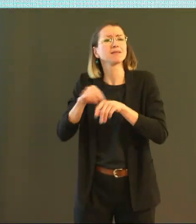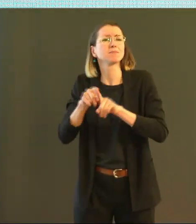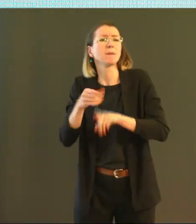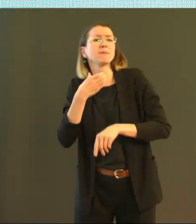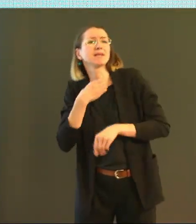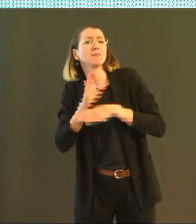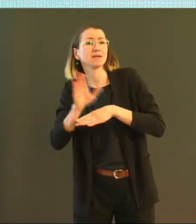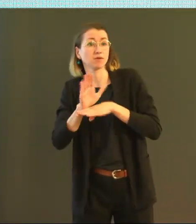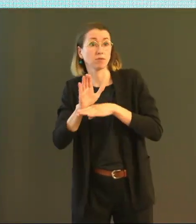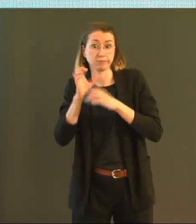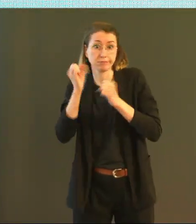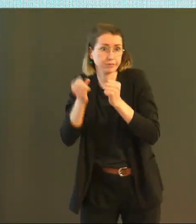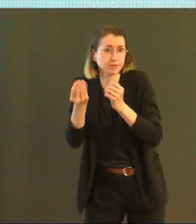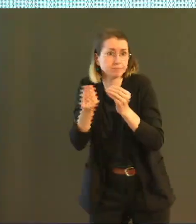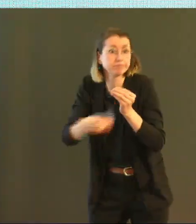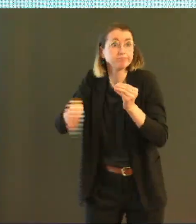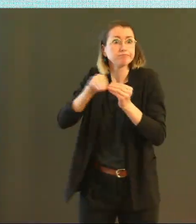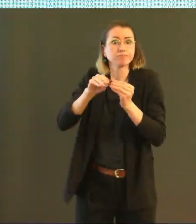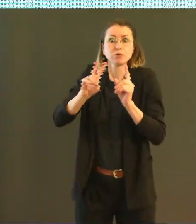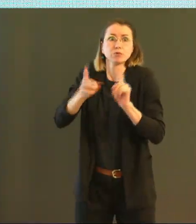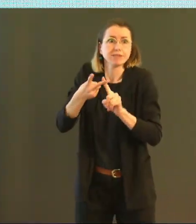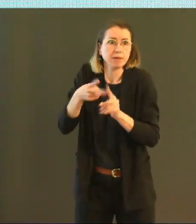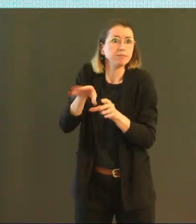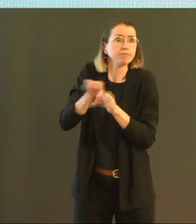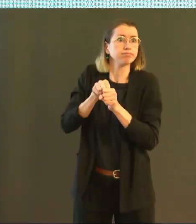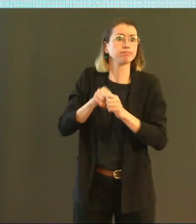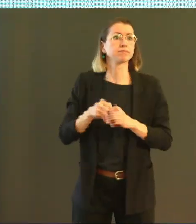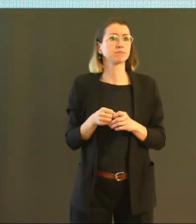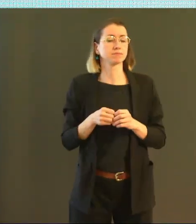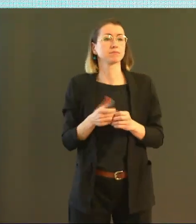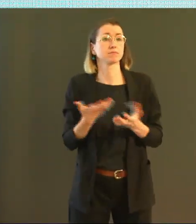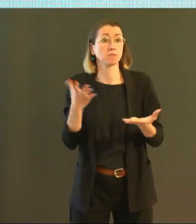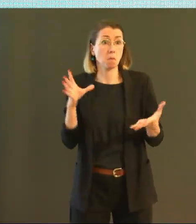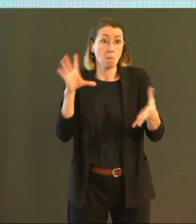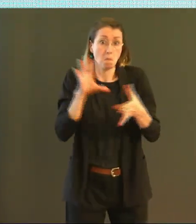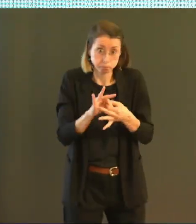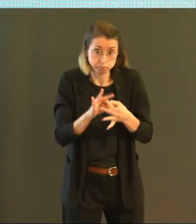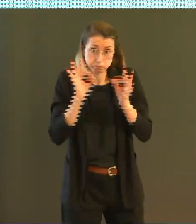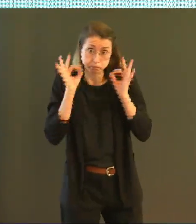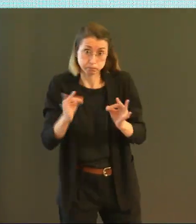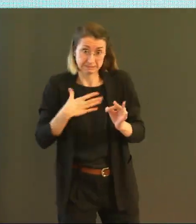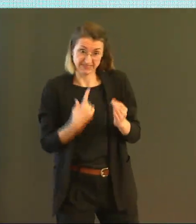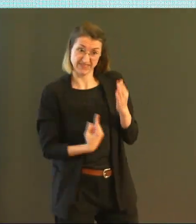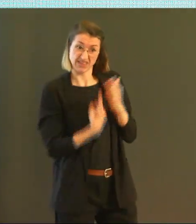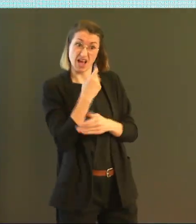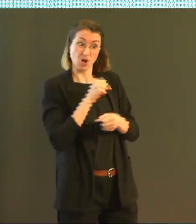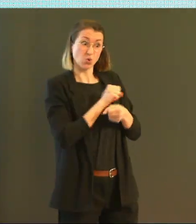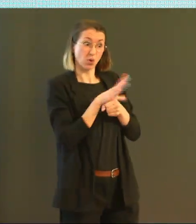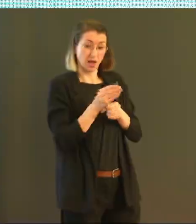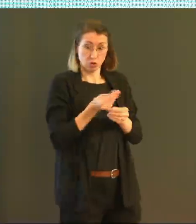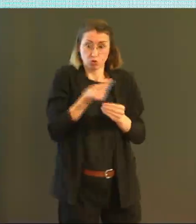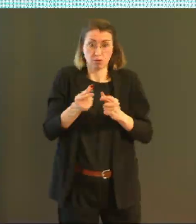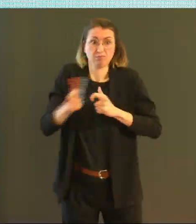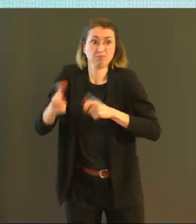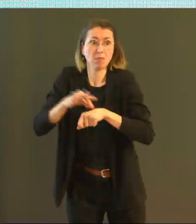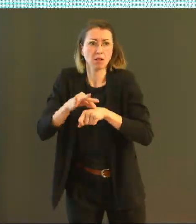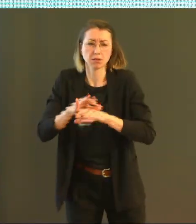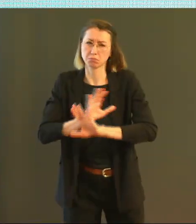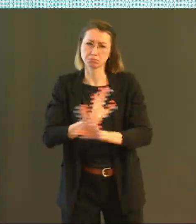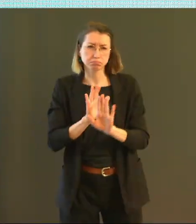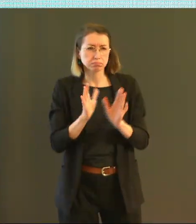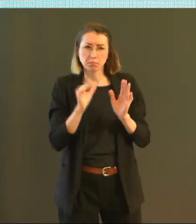il n'empêche quel que soit le lien potentiel ou pas que les enfants qui présentent une certaine maladie doivent être traitées